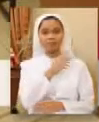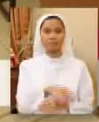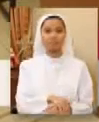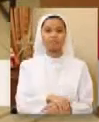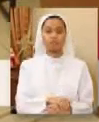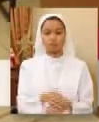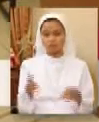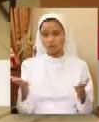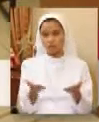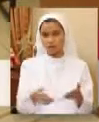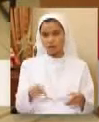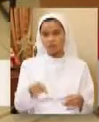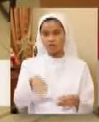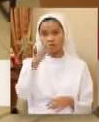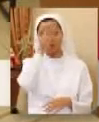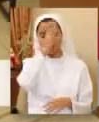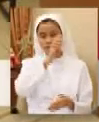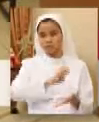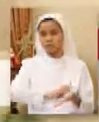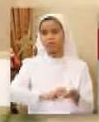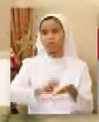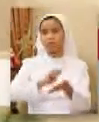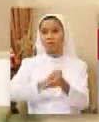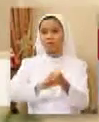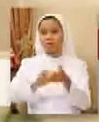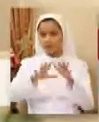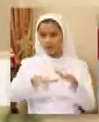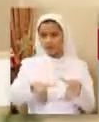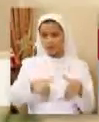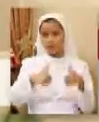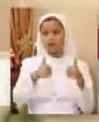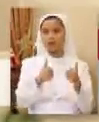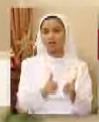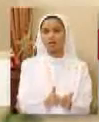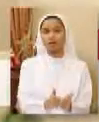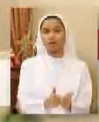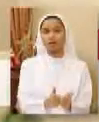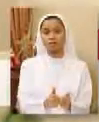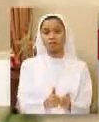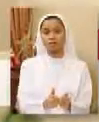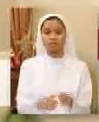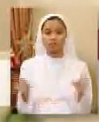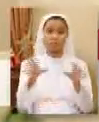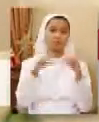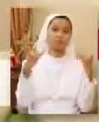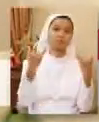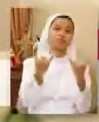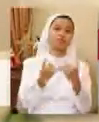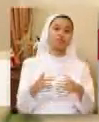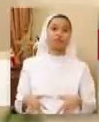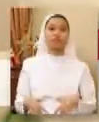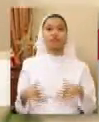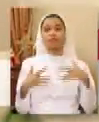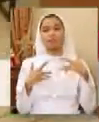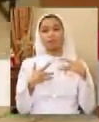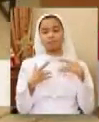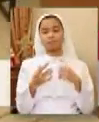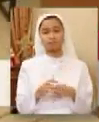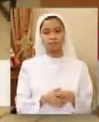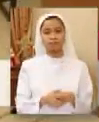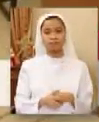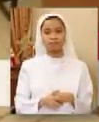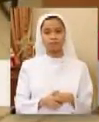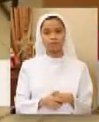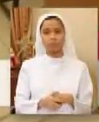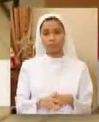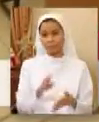habang tinitrain mo na siya paano magluto, paano maglaba, paano magpray, paano yung sa community life, paano sa apostolate.